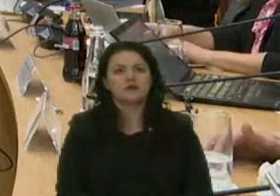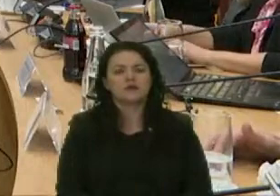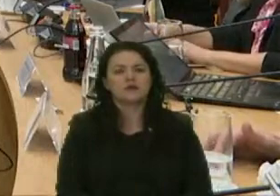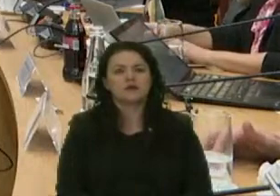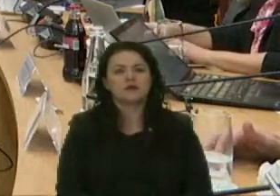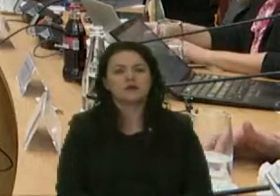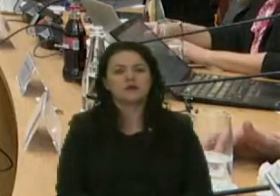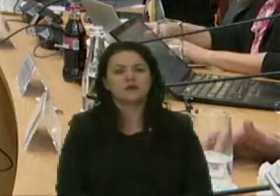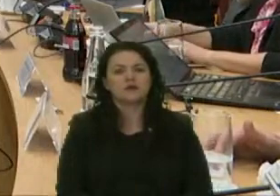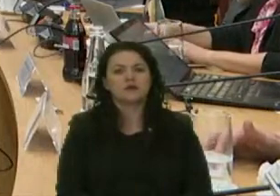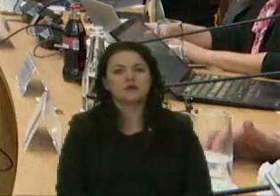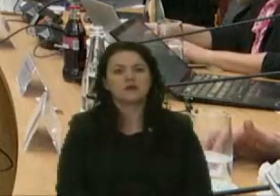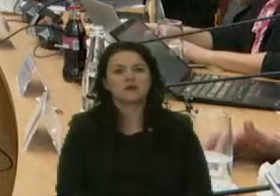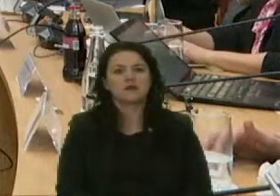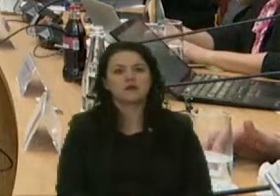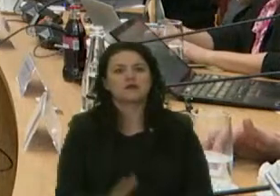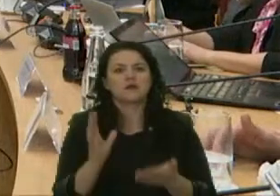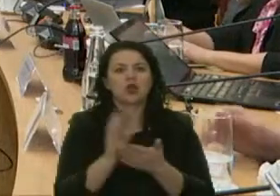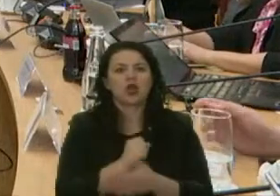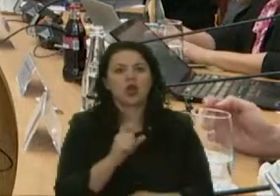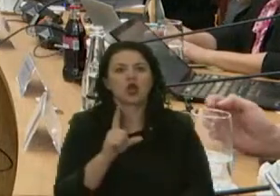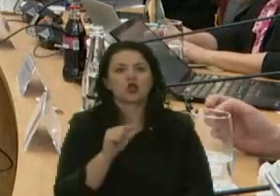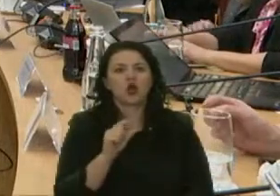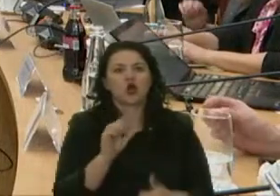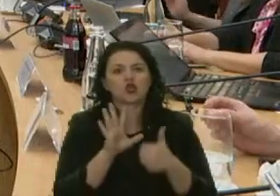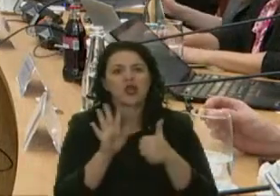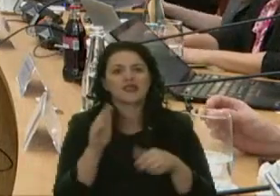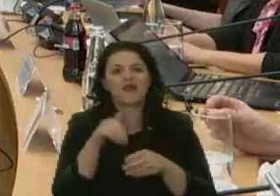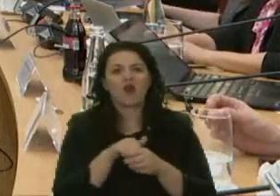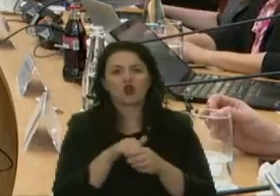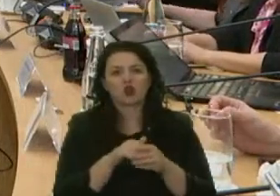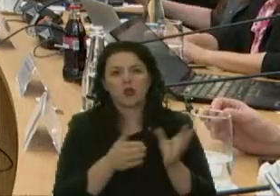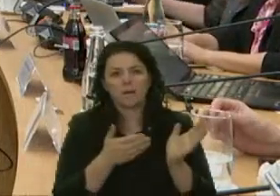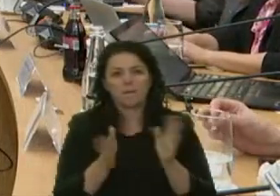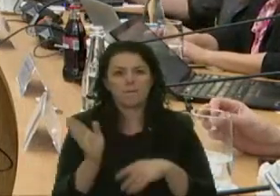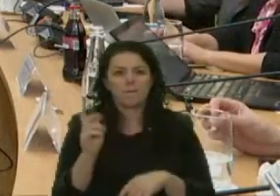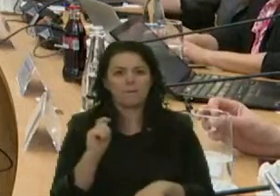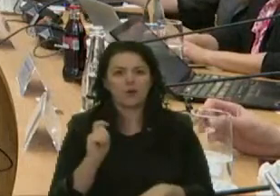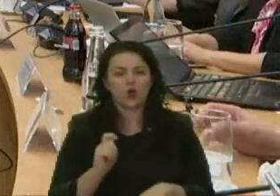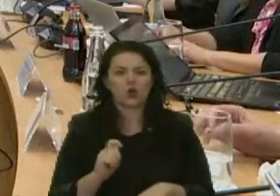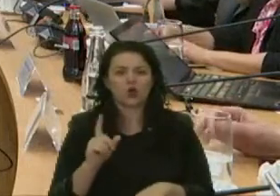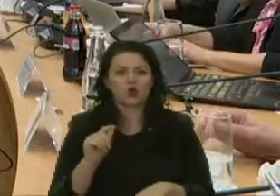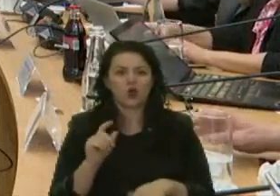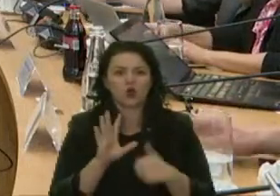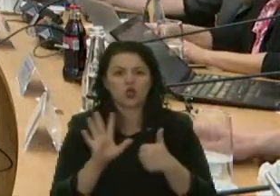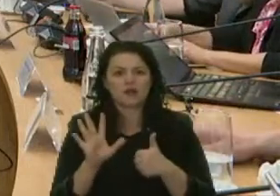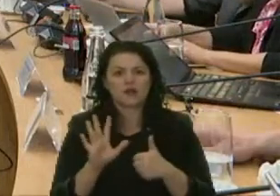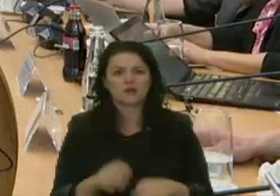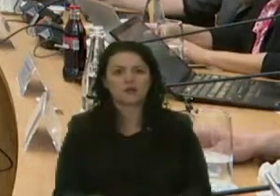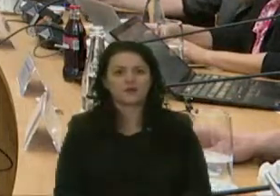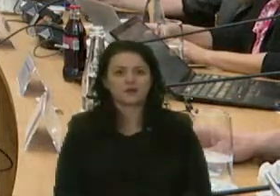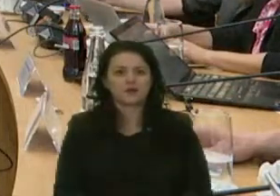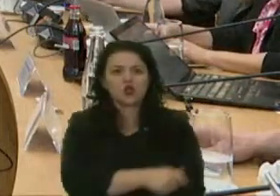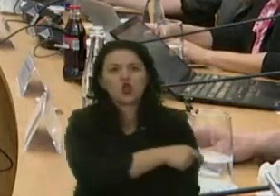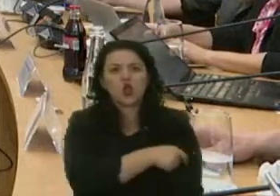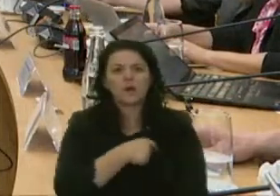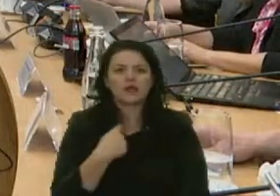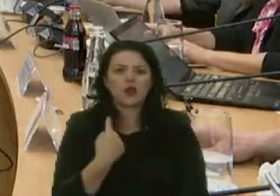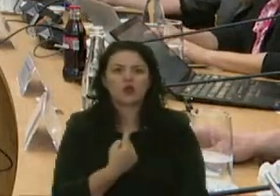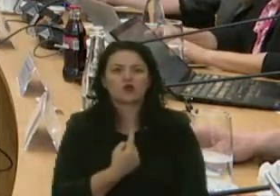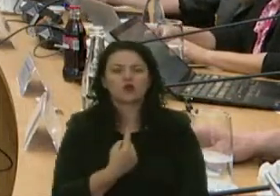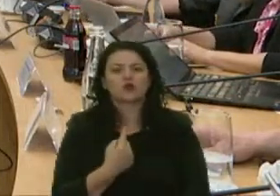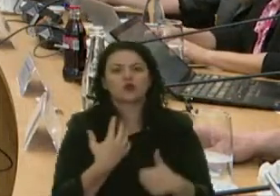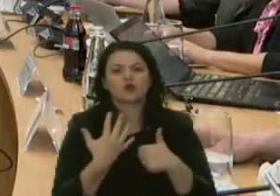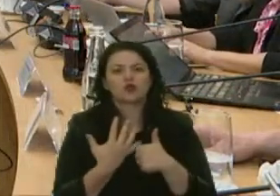25 Proiectul a trecut cu 26 de voturi proiectul numărul 26 Comisia 1 Comisia de buget aviz favorabil